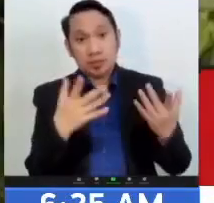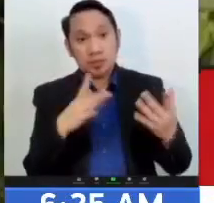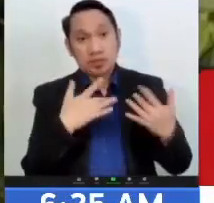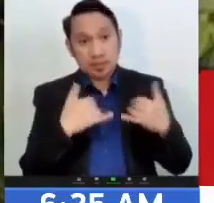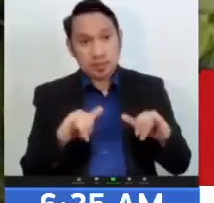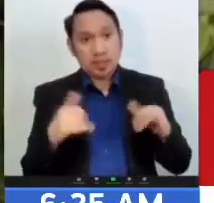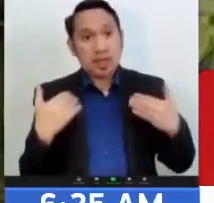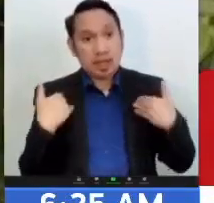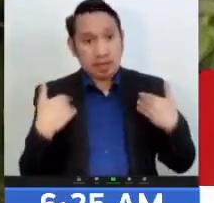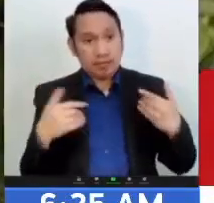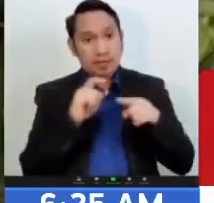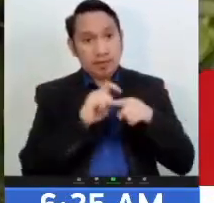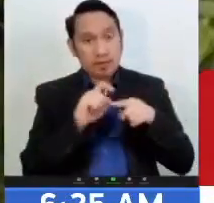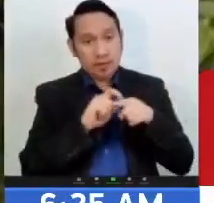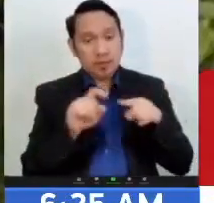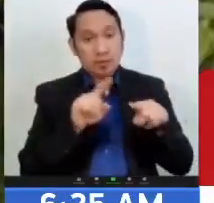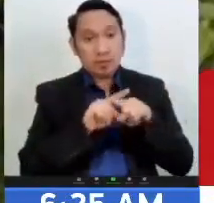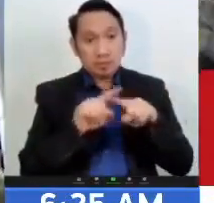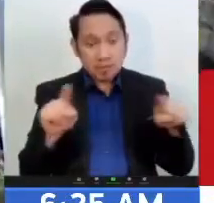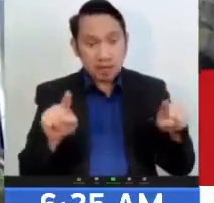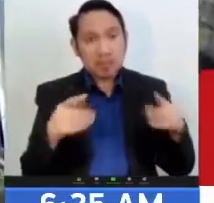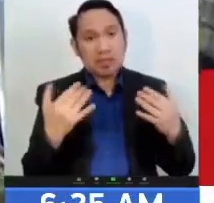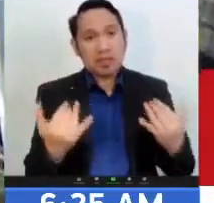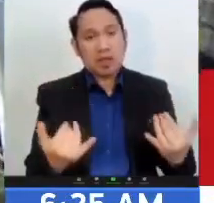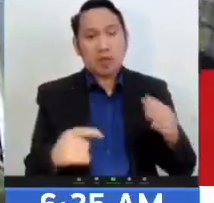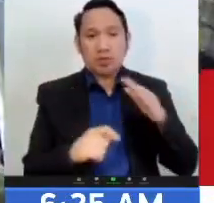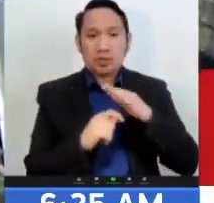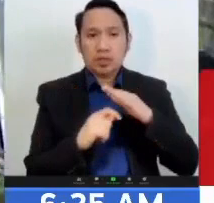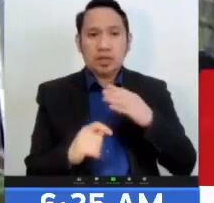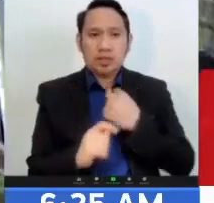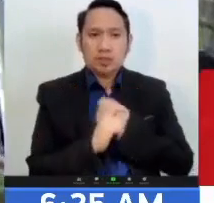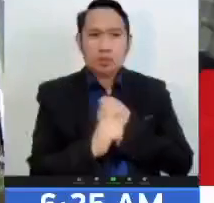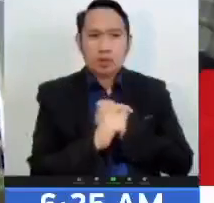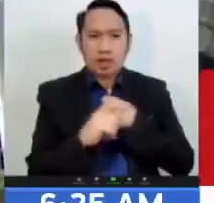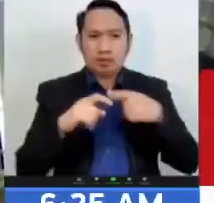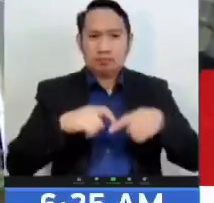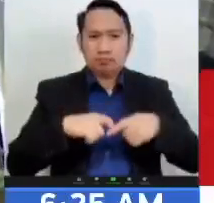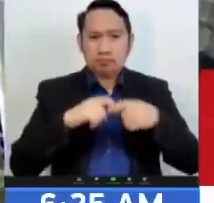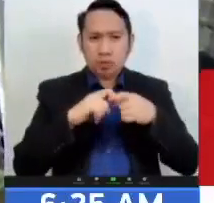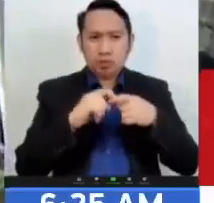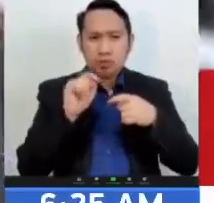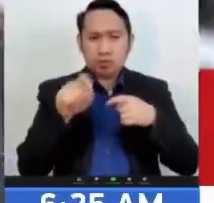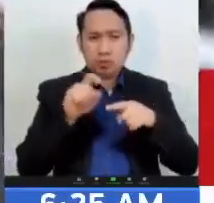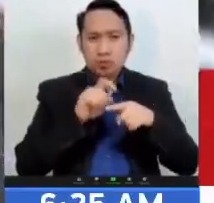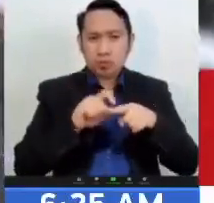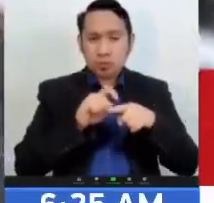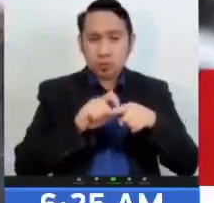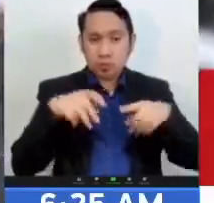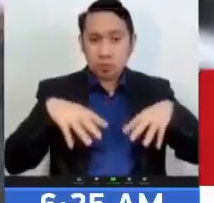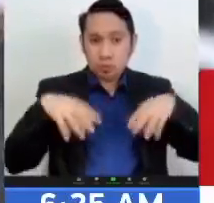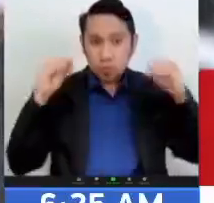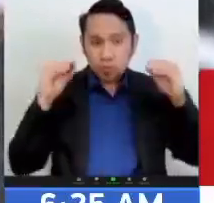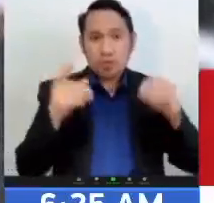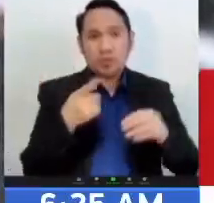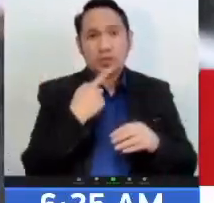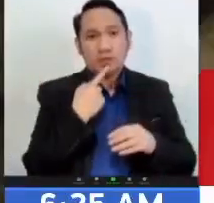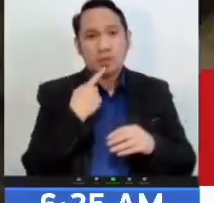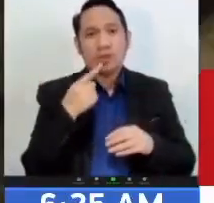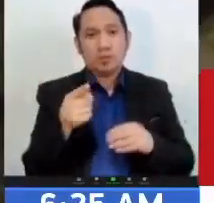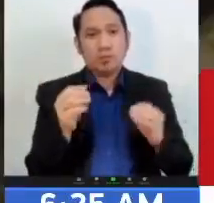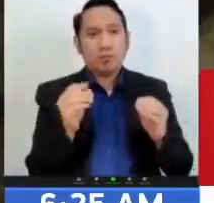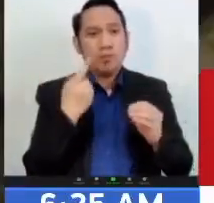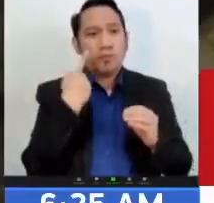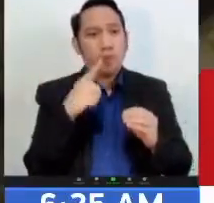mga pansamantalang pinutulan muna ng supply habang nagkukumpuni. Para raw yan sa kaligtasan ng mga trabahador sa site. Lahat ng mga